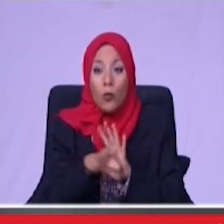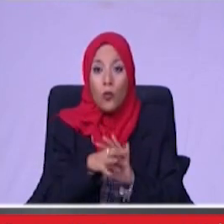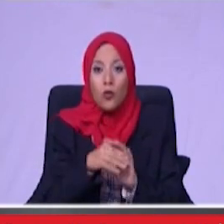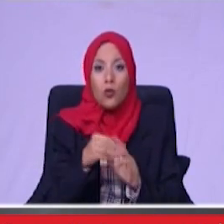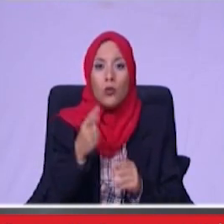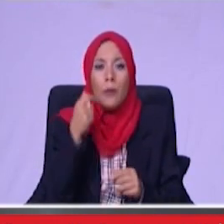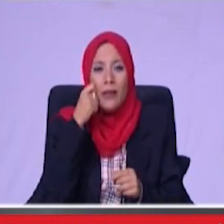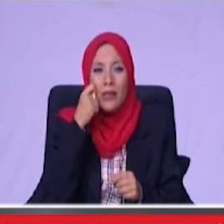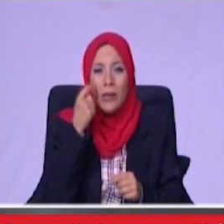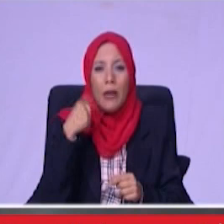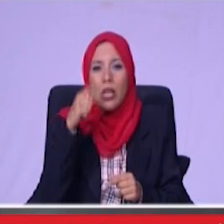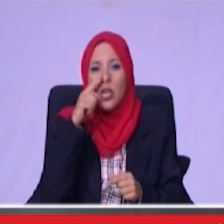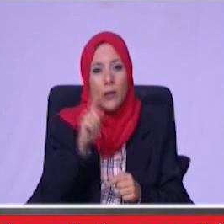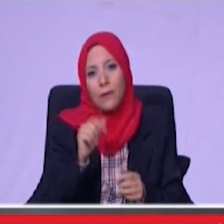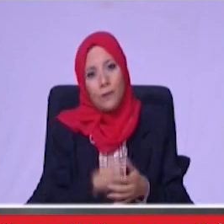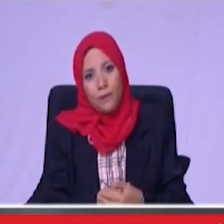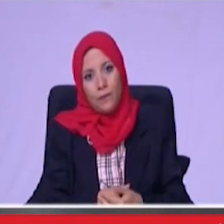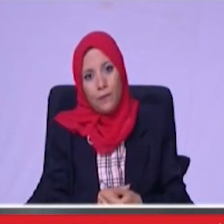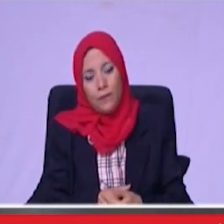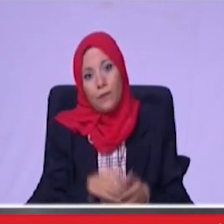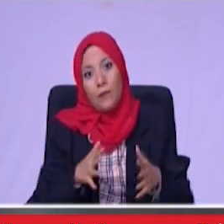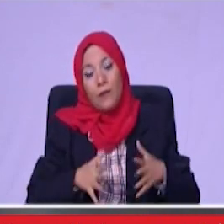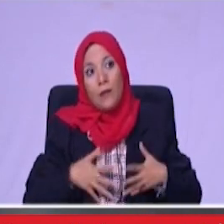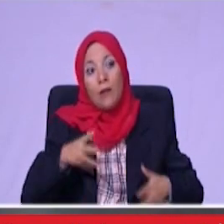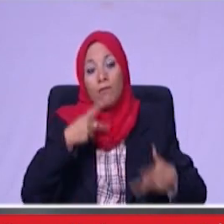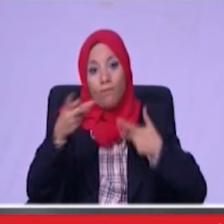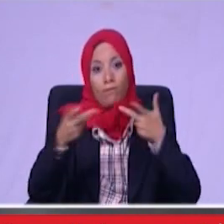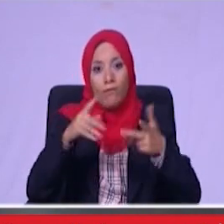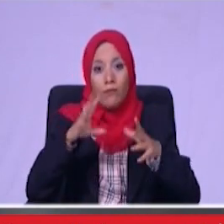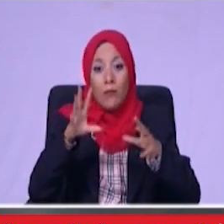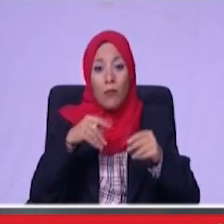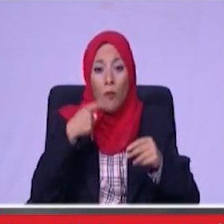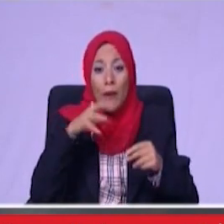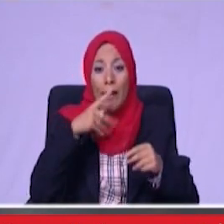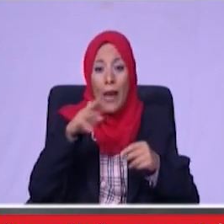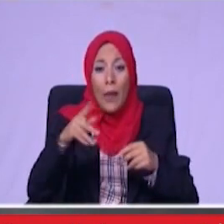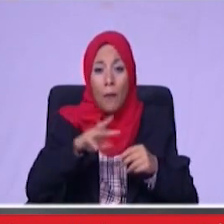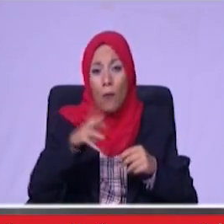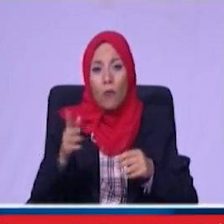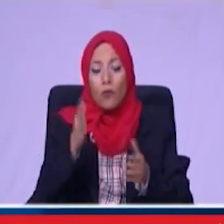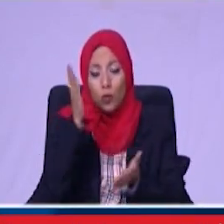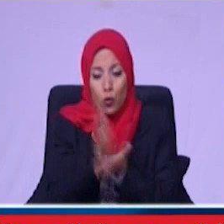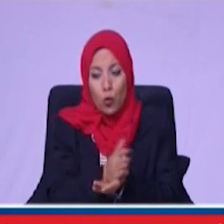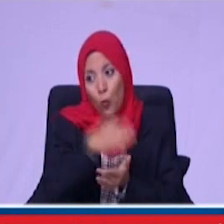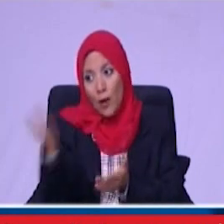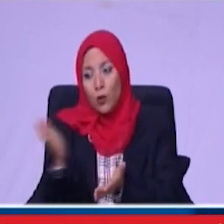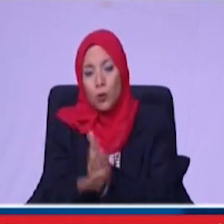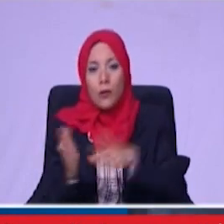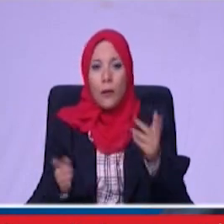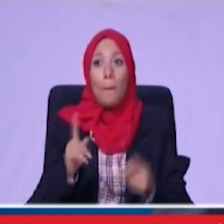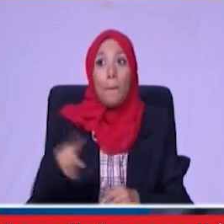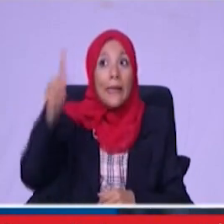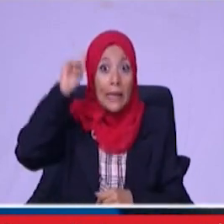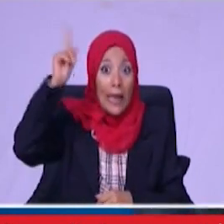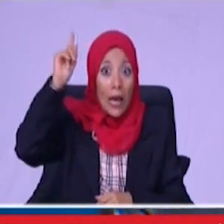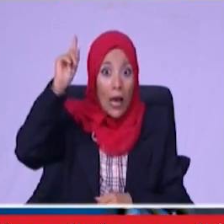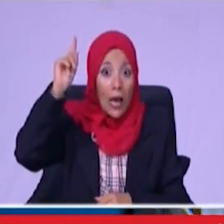يشفقون يبقى انا عندي الشفاعه المقبوله مشروطه بشرطين باذن الله ورضى الله